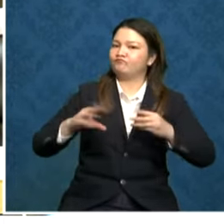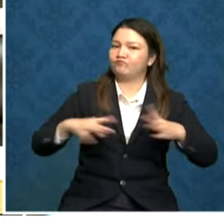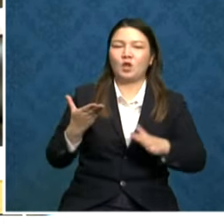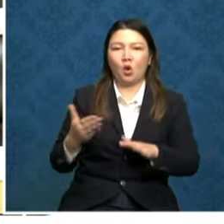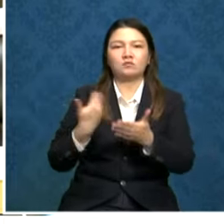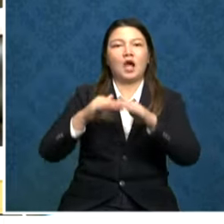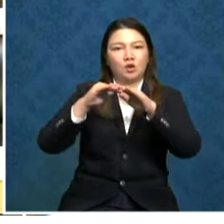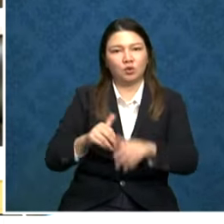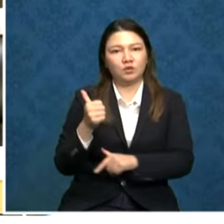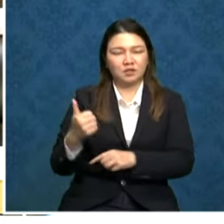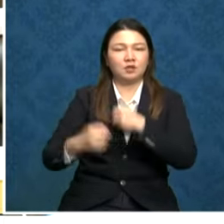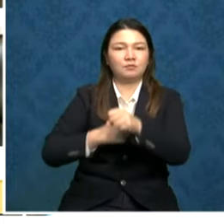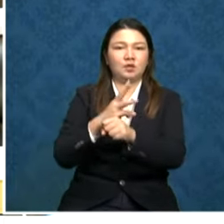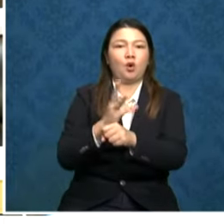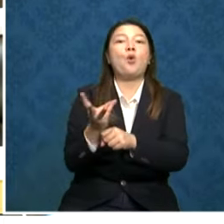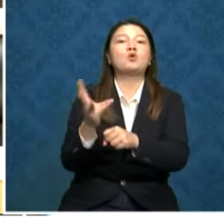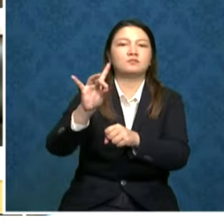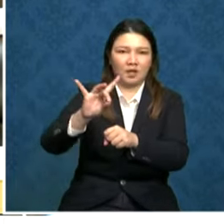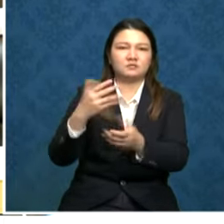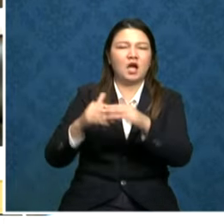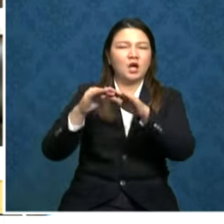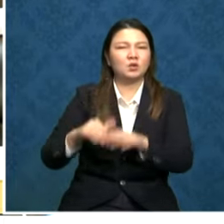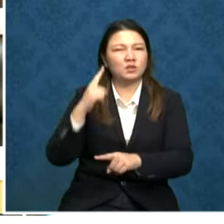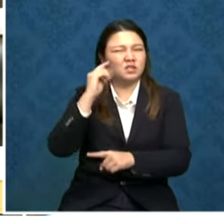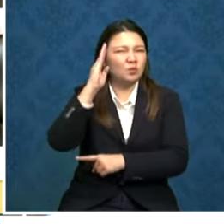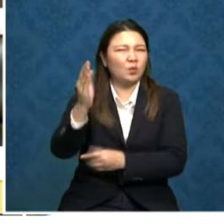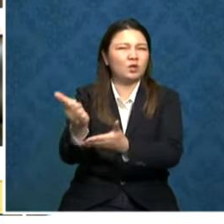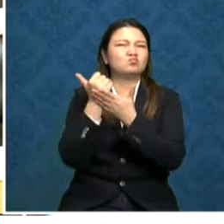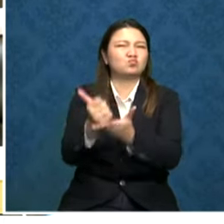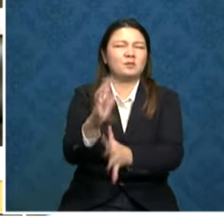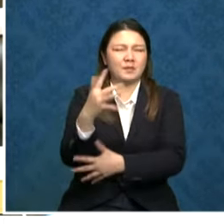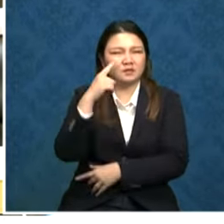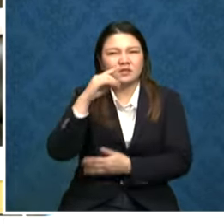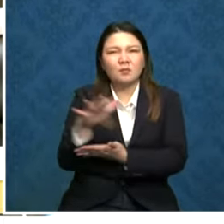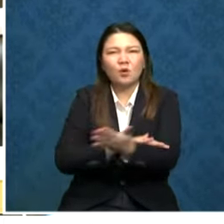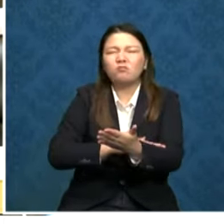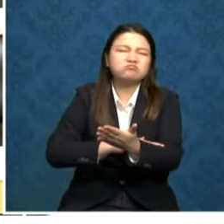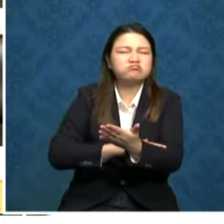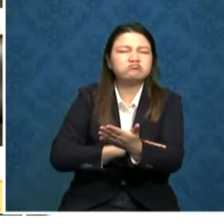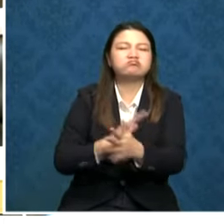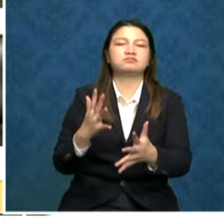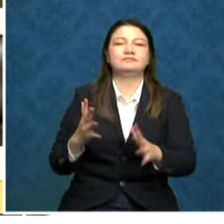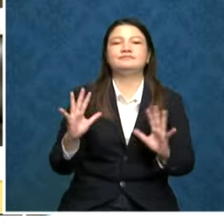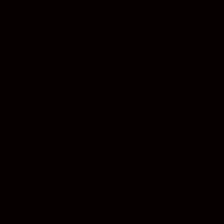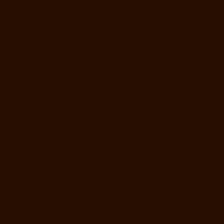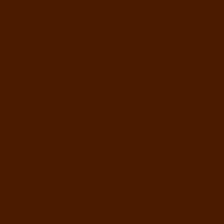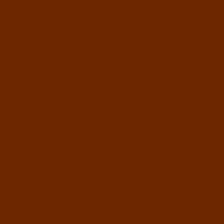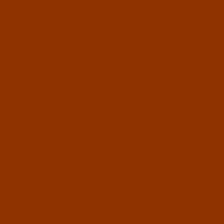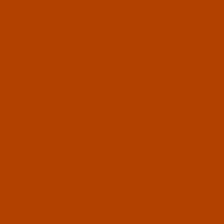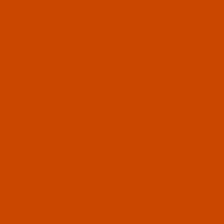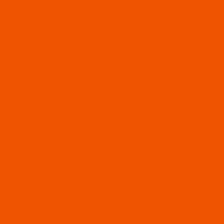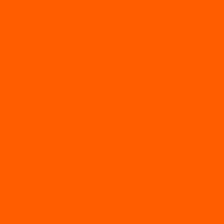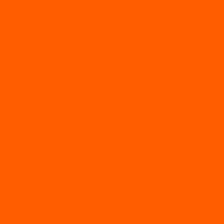2568ที่กู้จนชนเพดานไม่สร้างอนาคตให้กับประเภทประเทศนี้ตามที่ผมได้แปรยติไว้ครับขอบคุณครับ